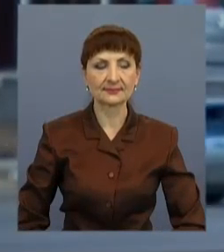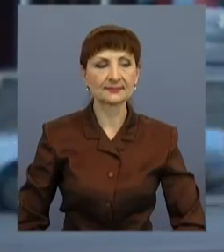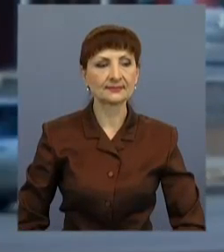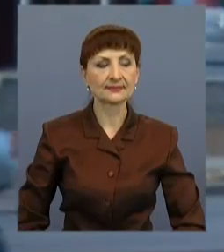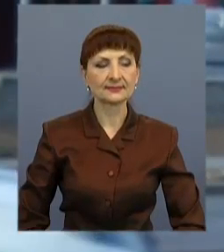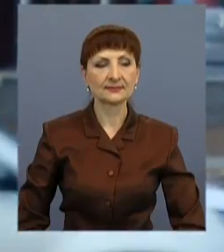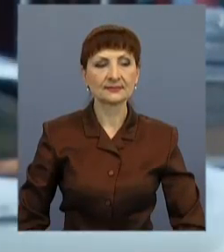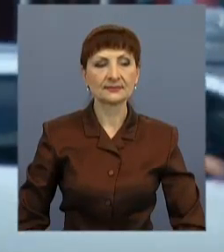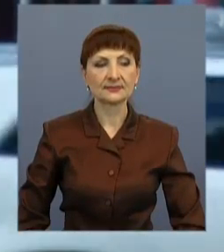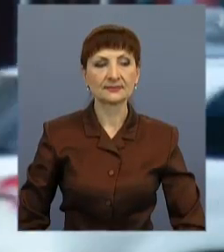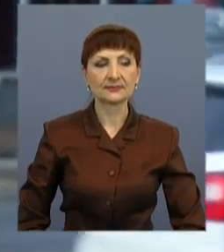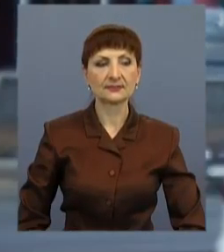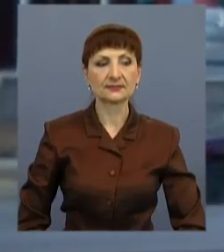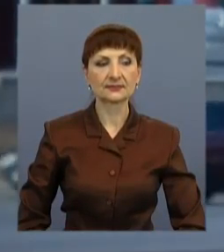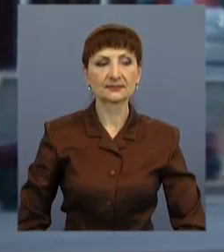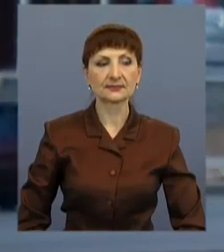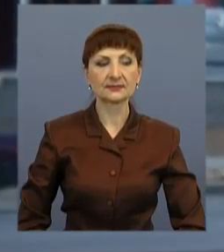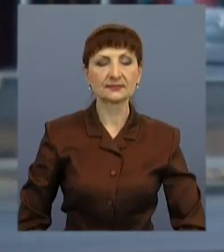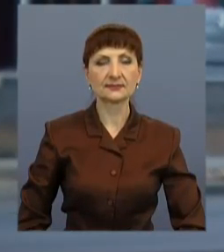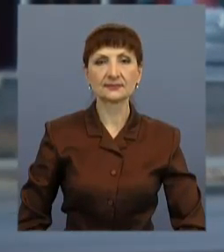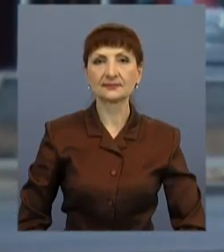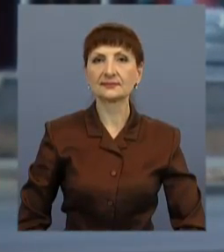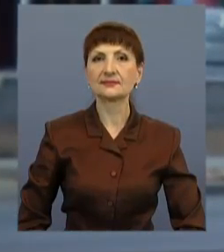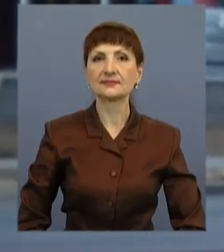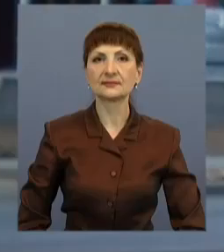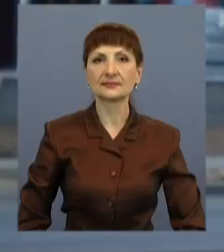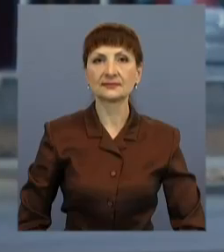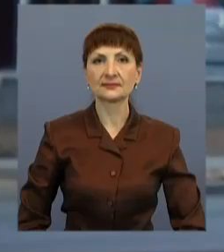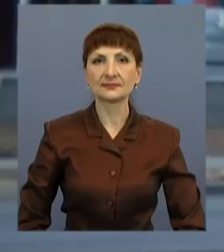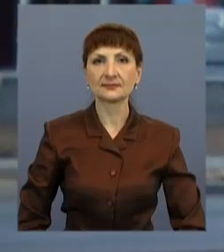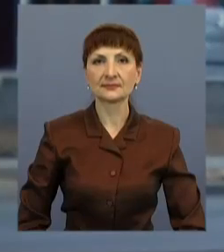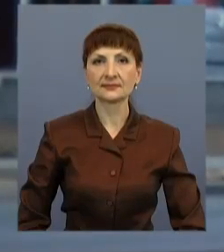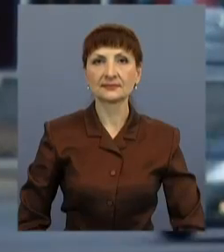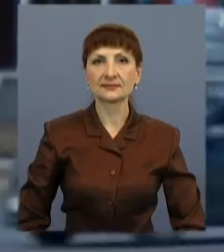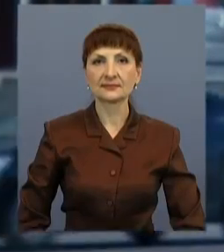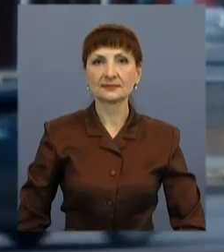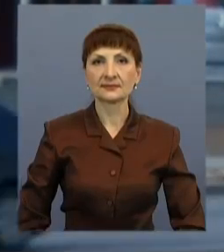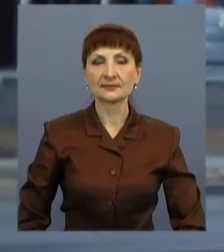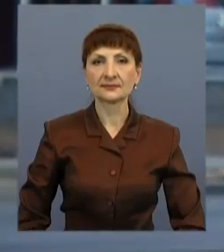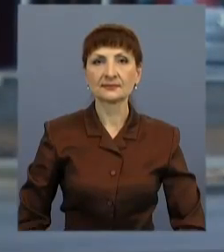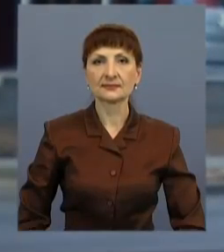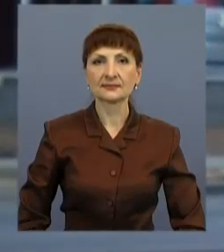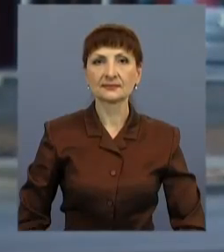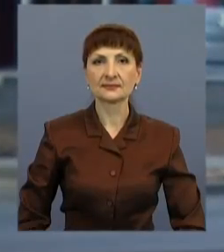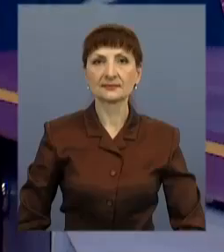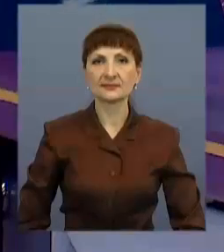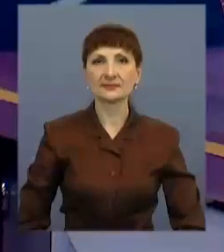Шаликенов, Даурен Заарипов, Ерсултан Госбагаров. Телеканал «Алматы» при поддержке телерадиокомплекса президента